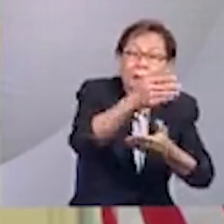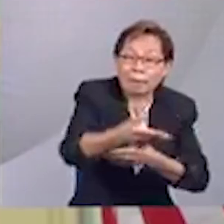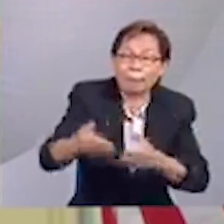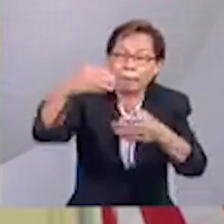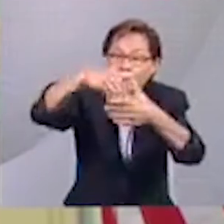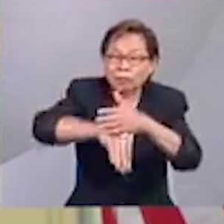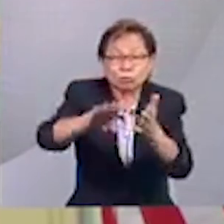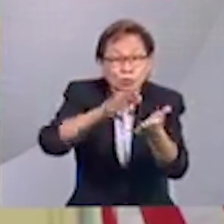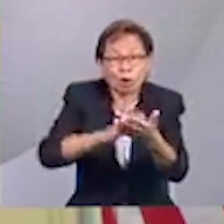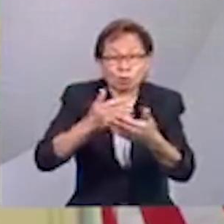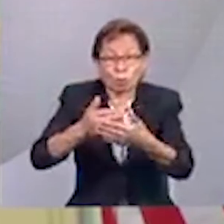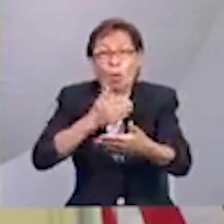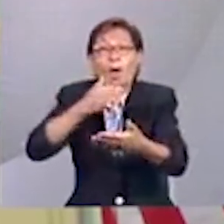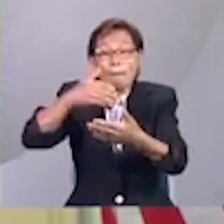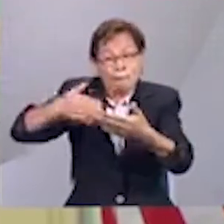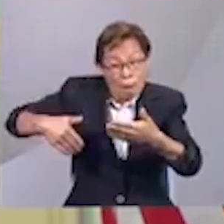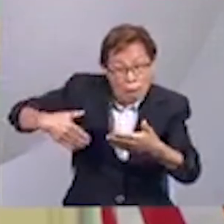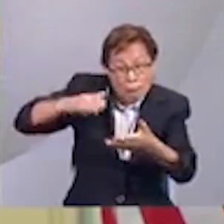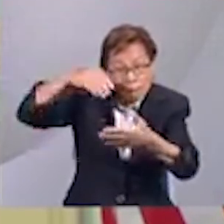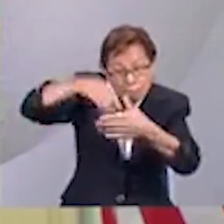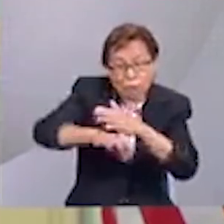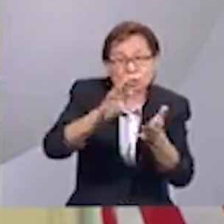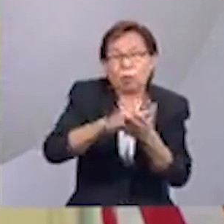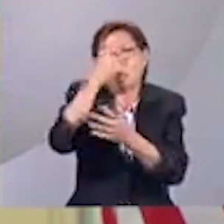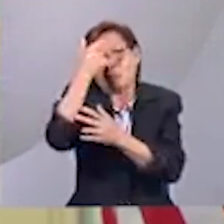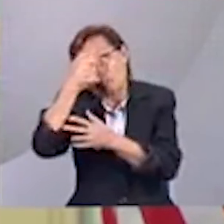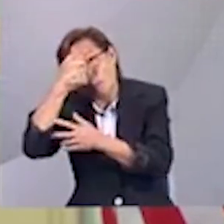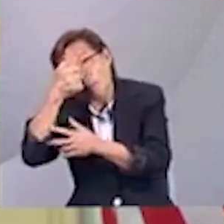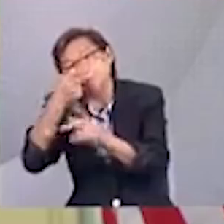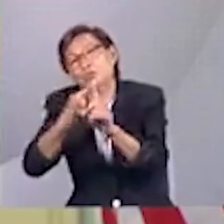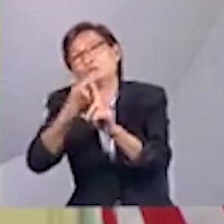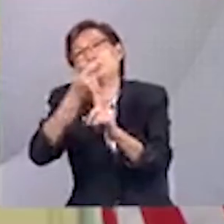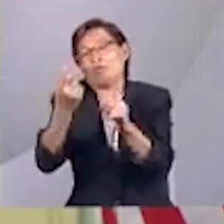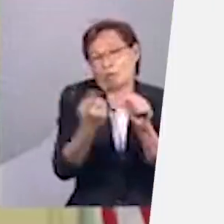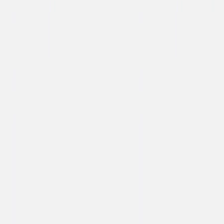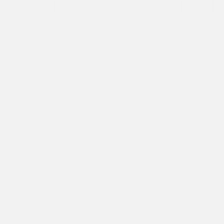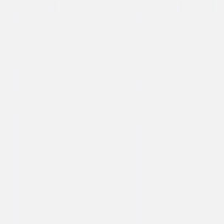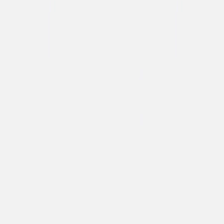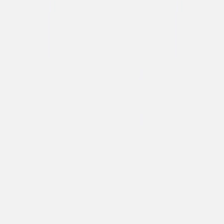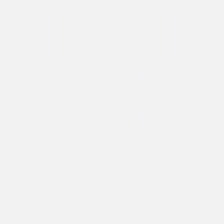masuk ke kawasan sekolah, sebelum masuk ke kawasan sekolah, suhu mereka akan diperiksa. Right?